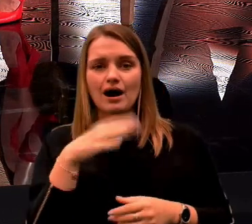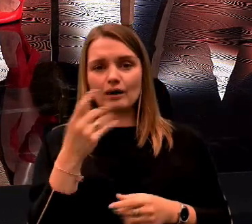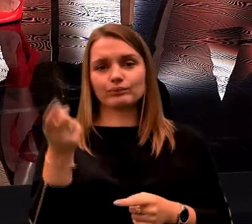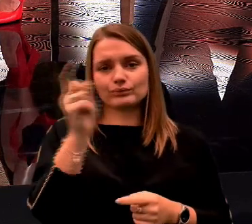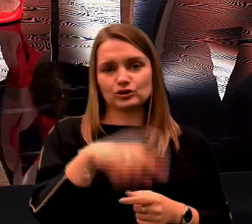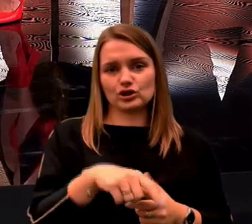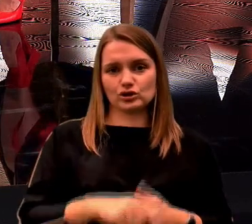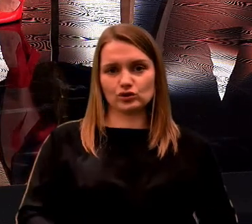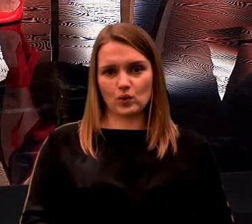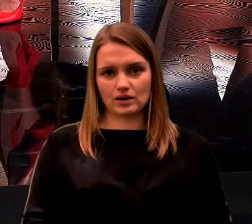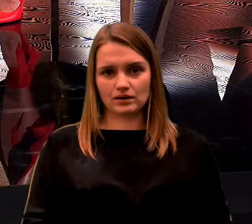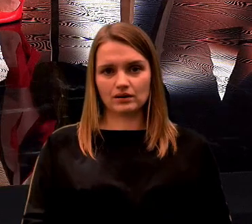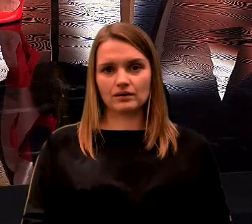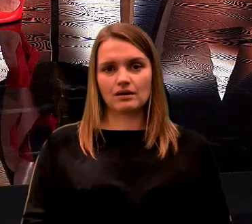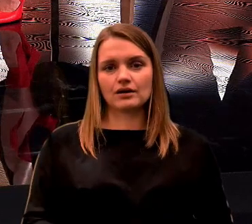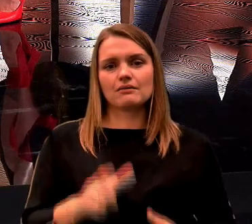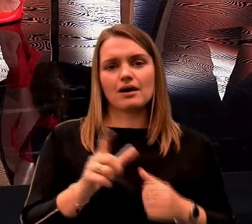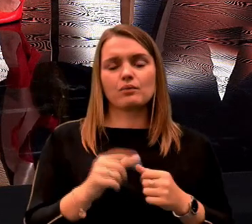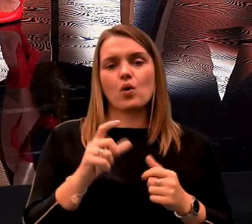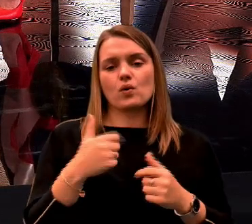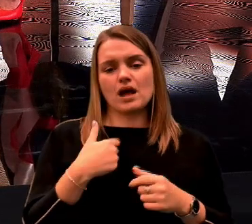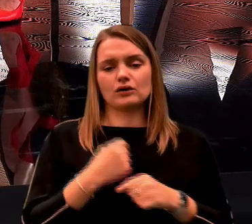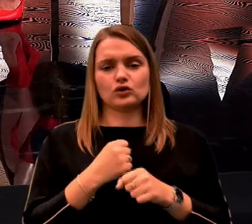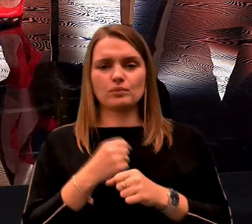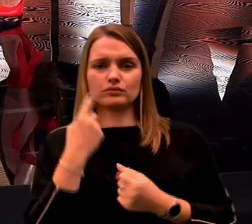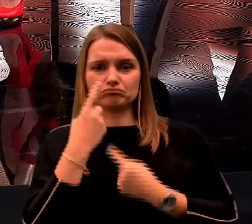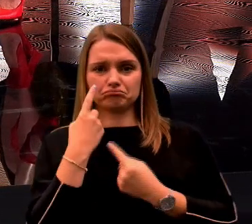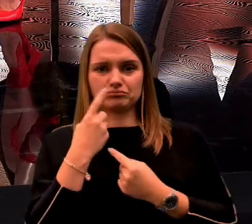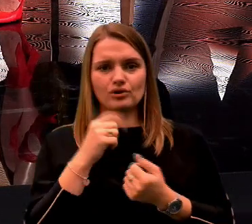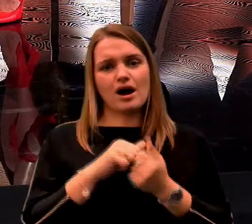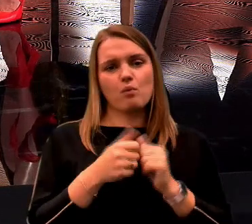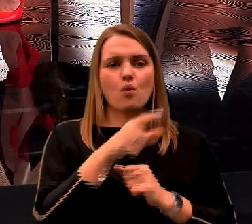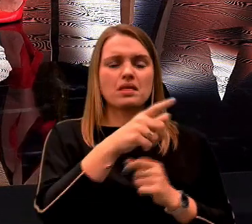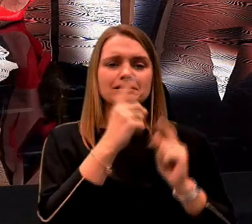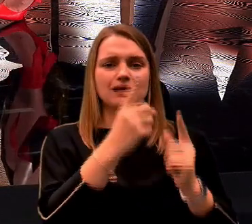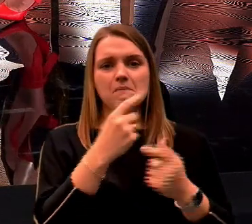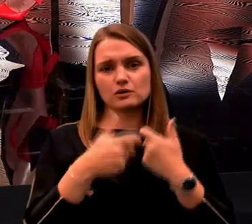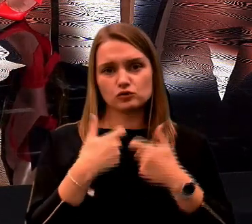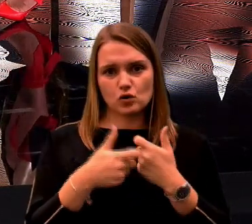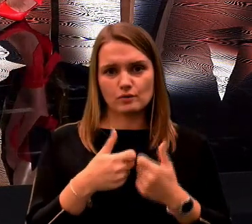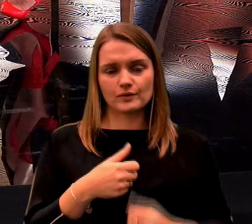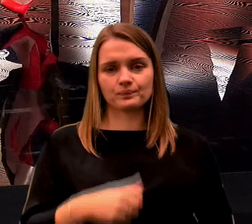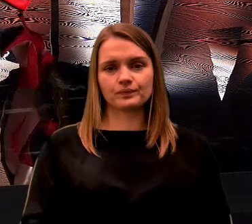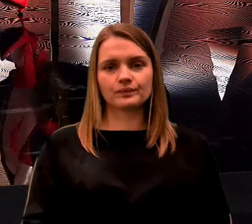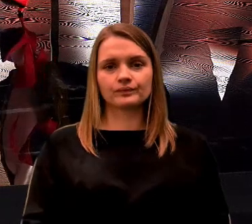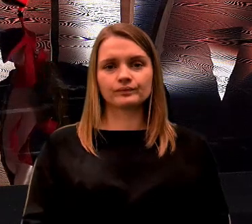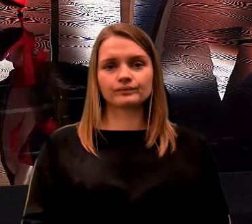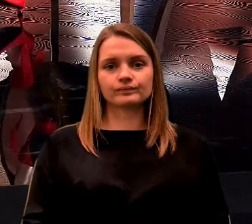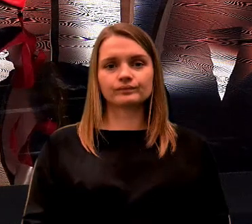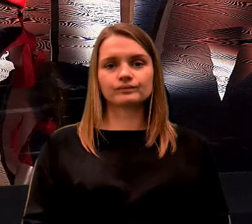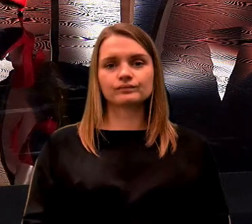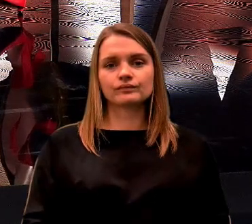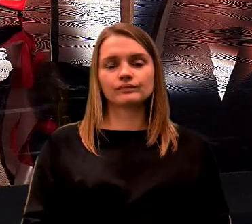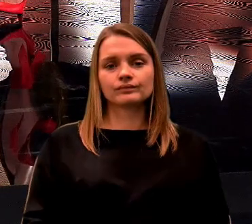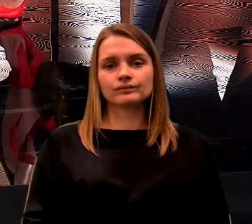po swojemu, albo to, co myślę. I tak dostanę w łeb, albo zrobi tak, jak ona uważa. Zajęło mi to, drodzy państwo,